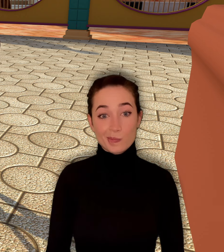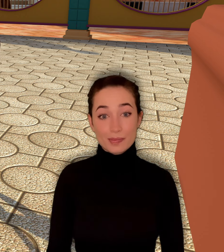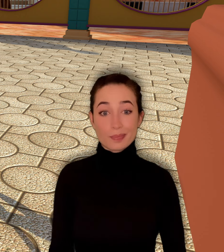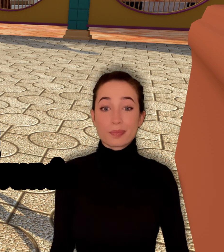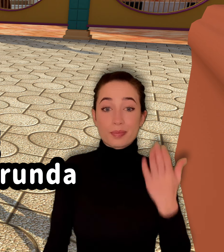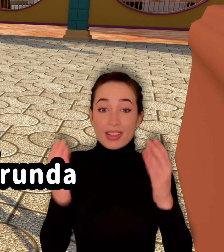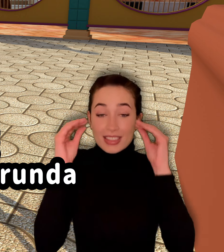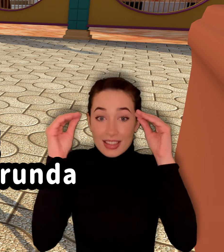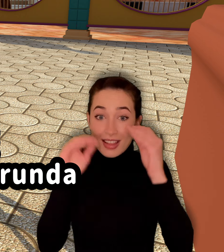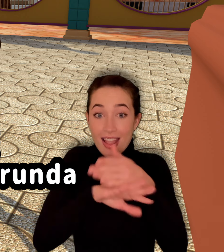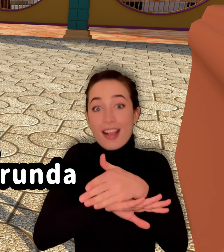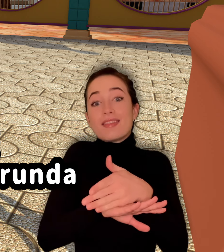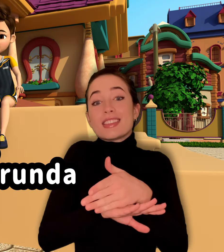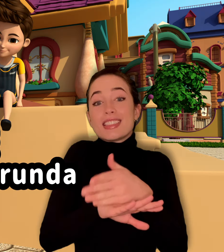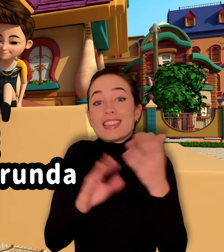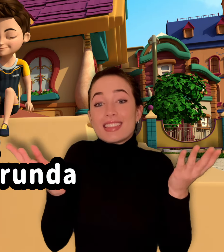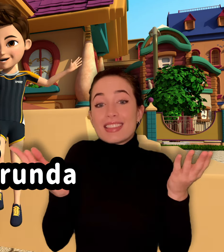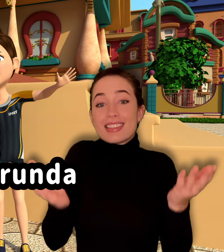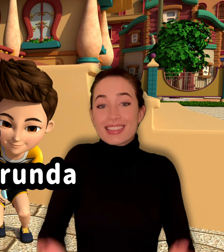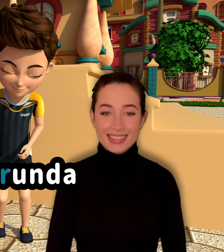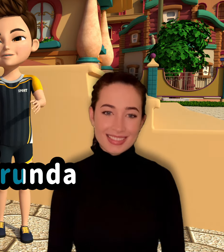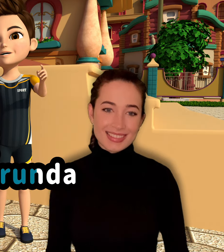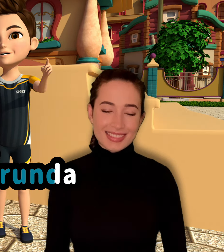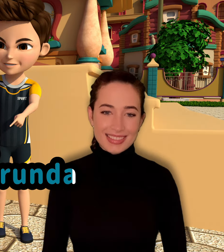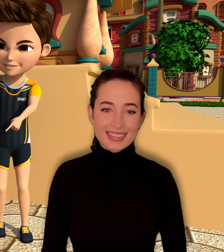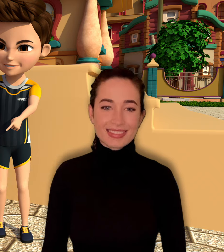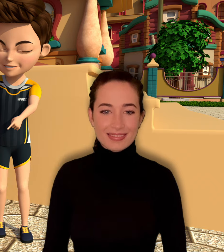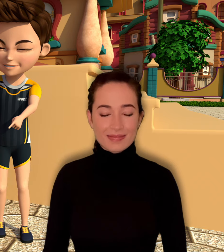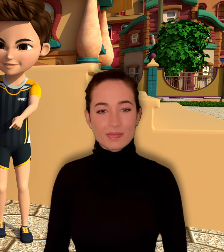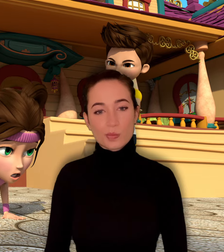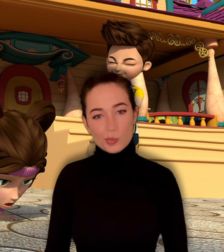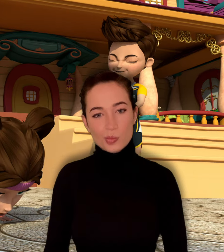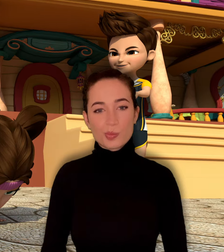だ上手になれるん